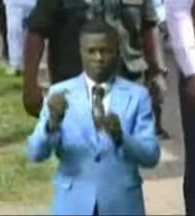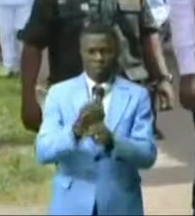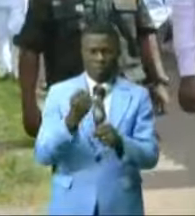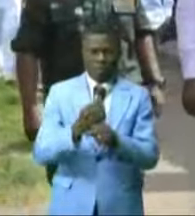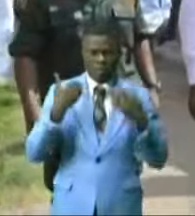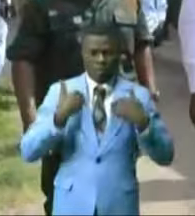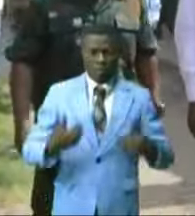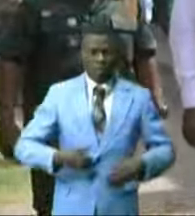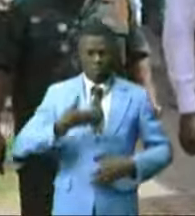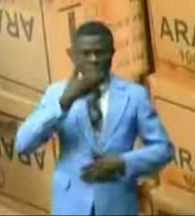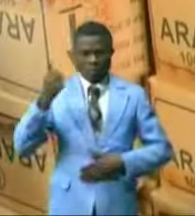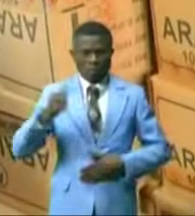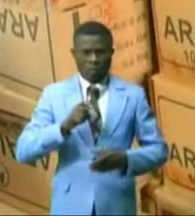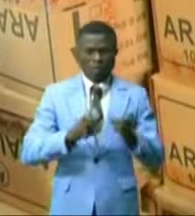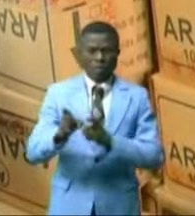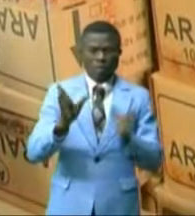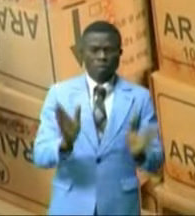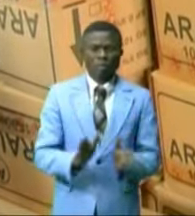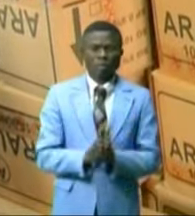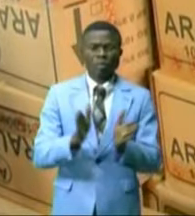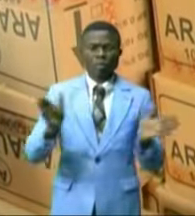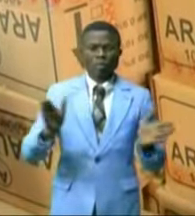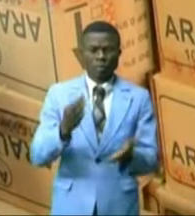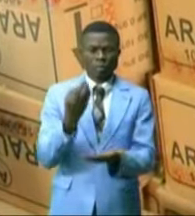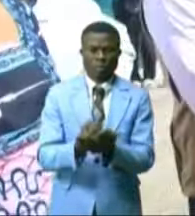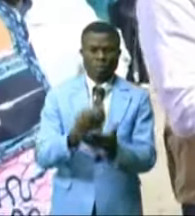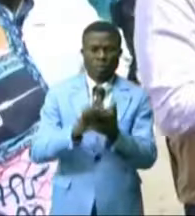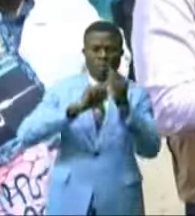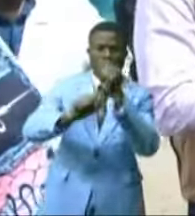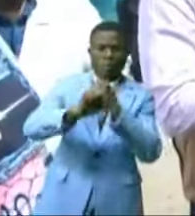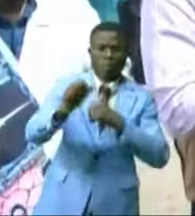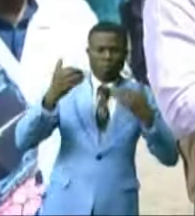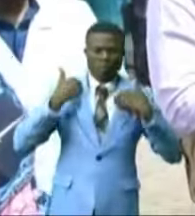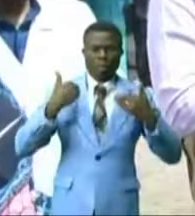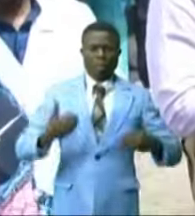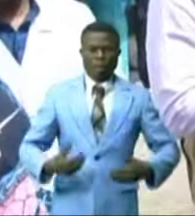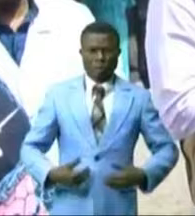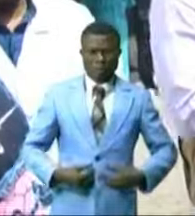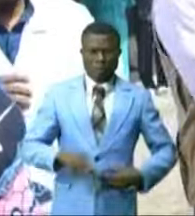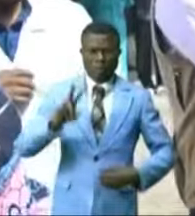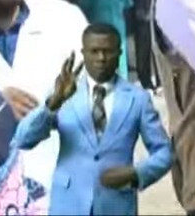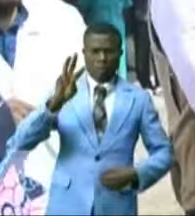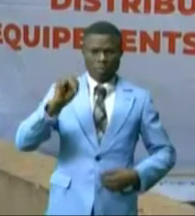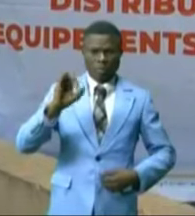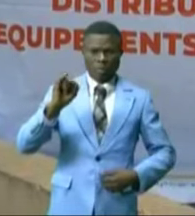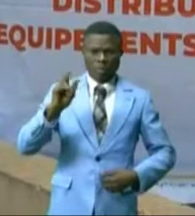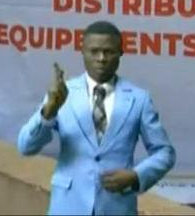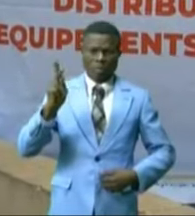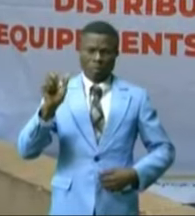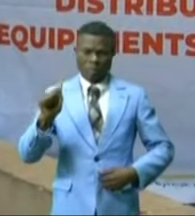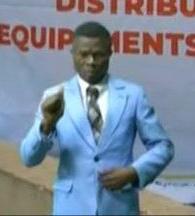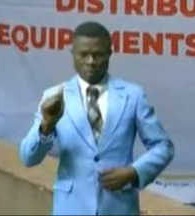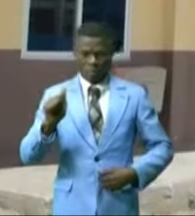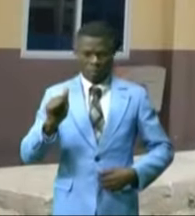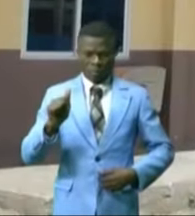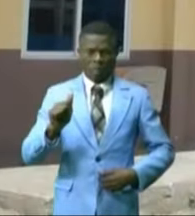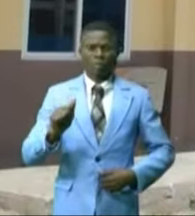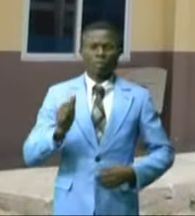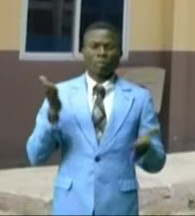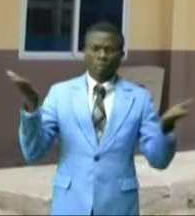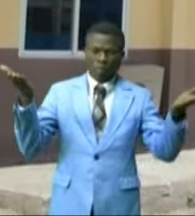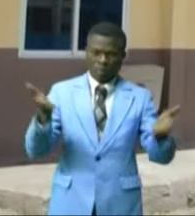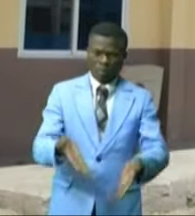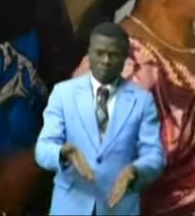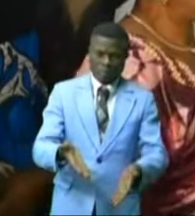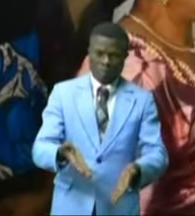soins de santé, le directeur général du Fonds de promotion de la santé, Mika Marius Niembo, ne s'est pas empêché